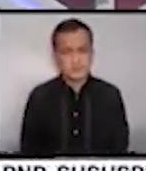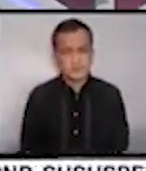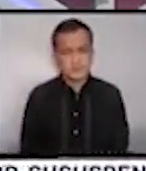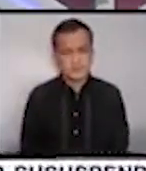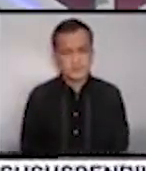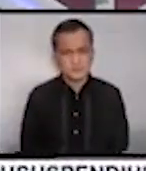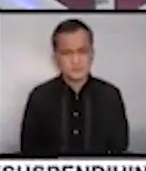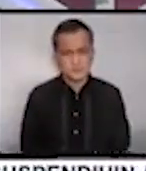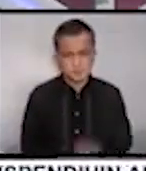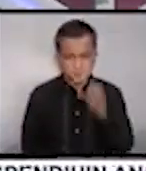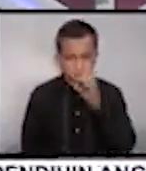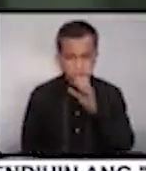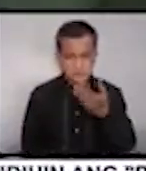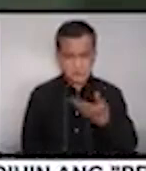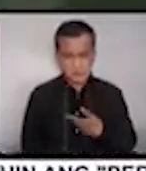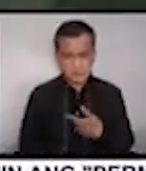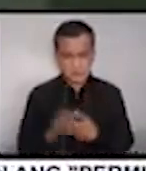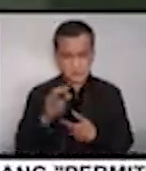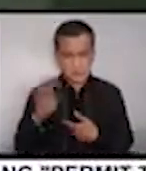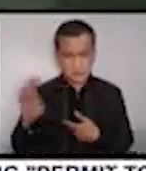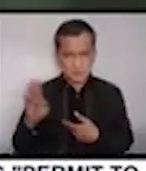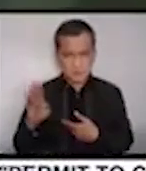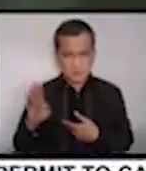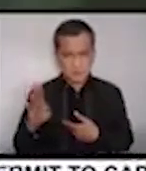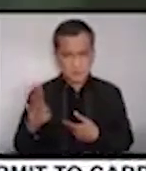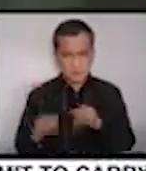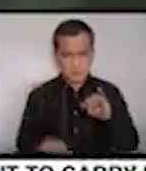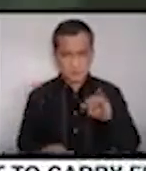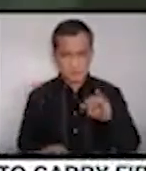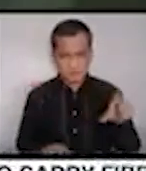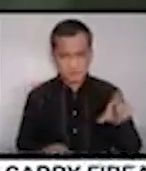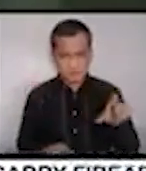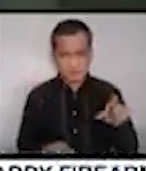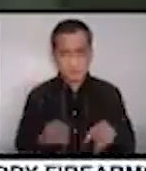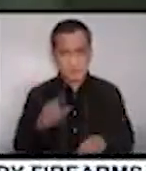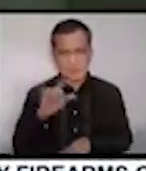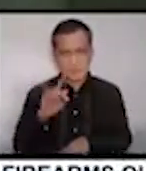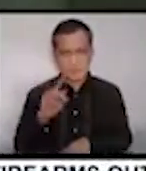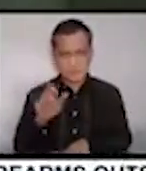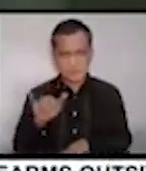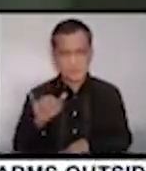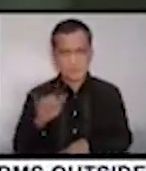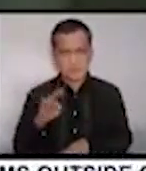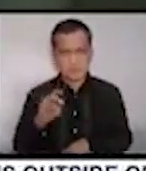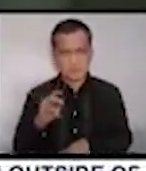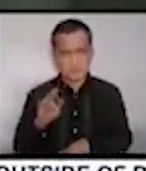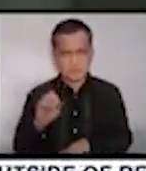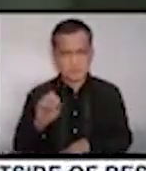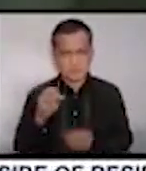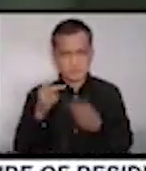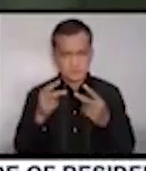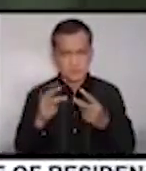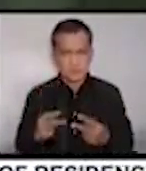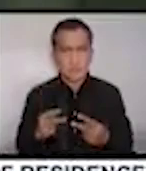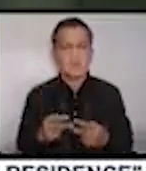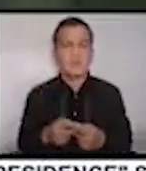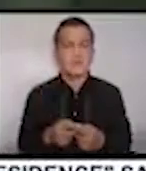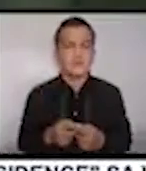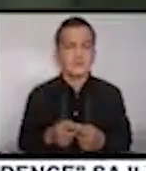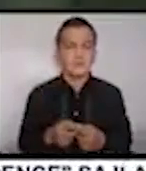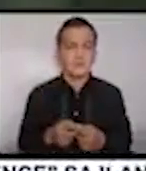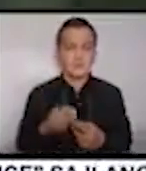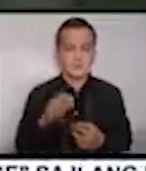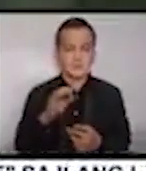sa Facebook and sa Instagram, Lindsay Bolaños, and sa website po and FB page ng